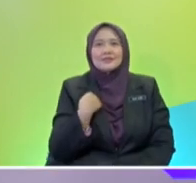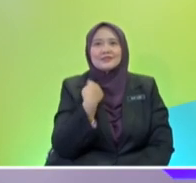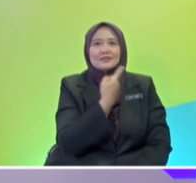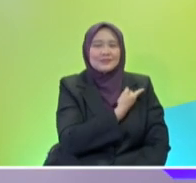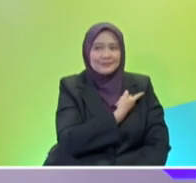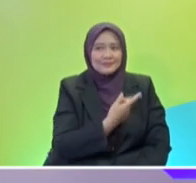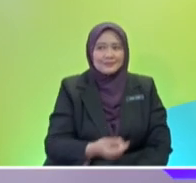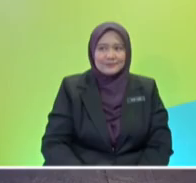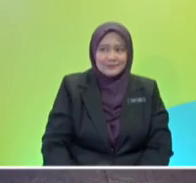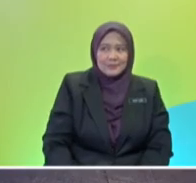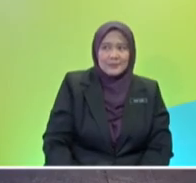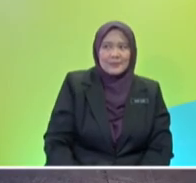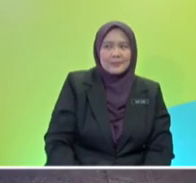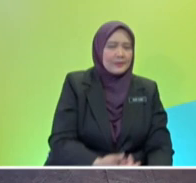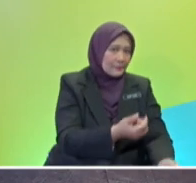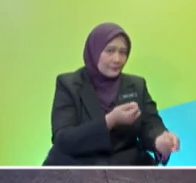kemudian